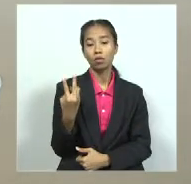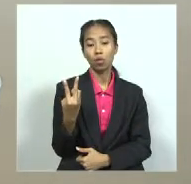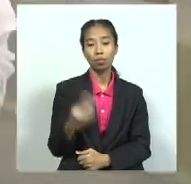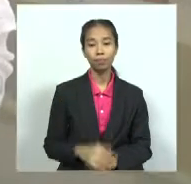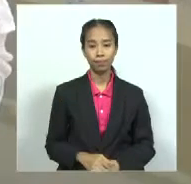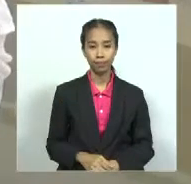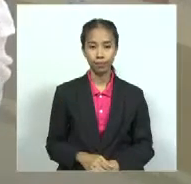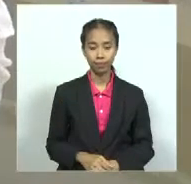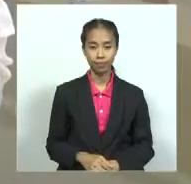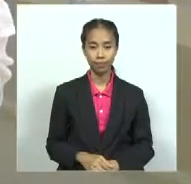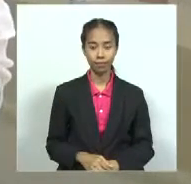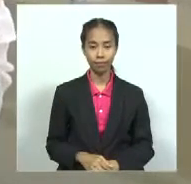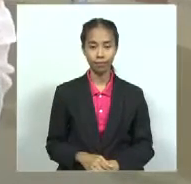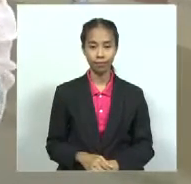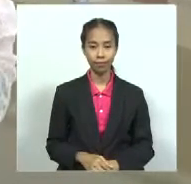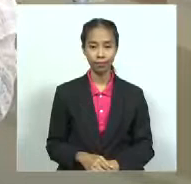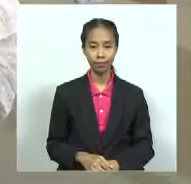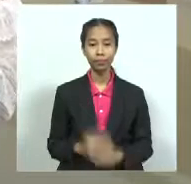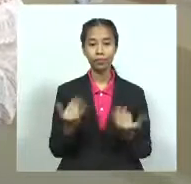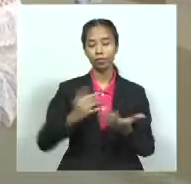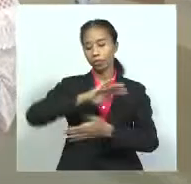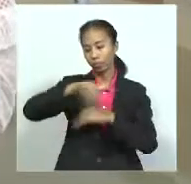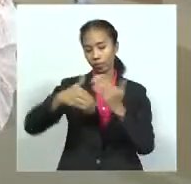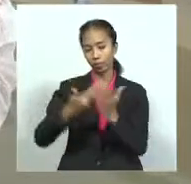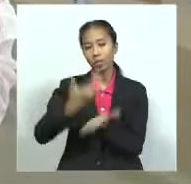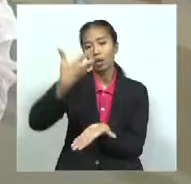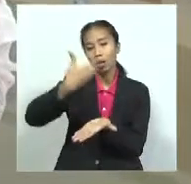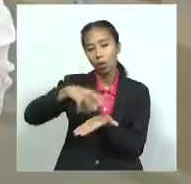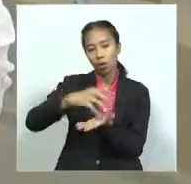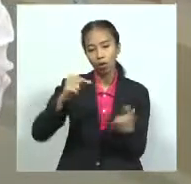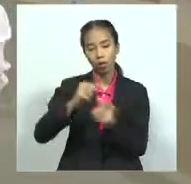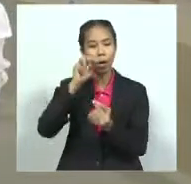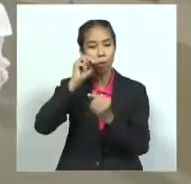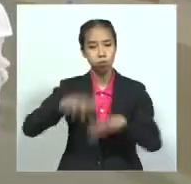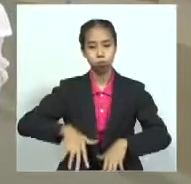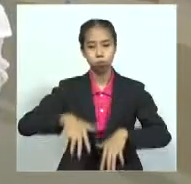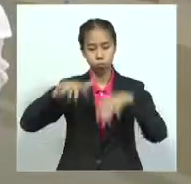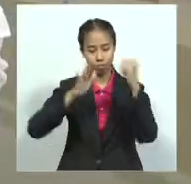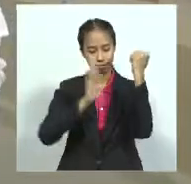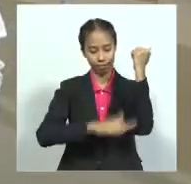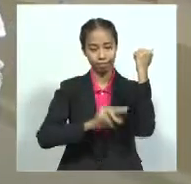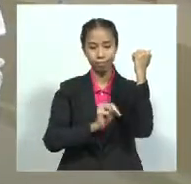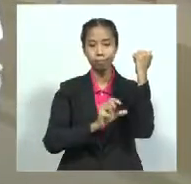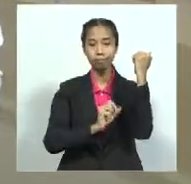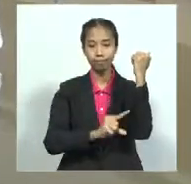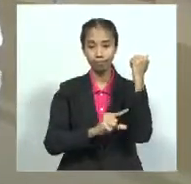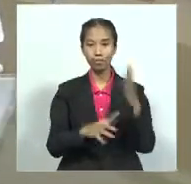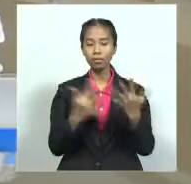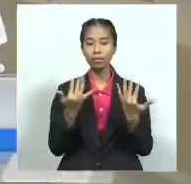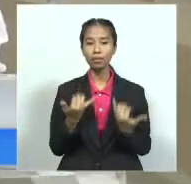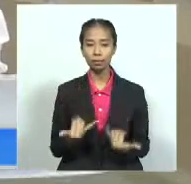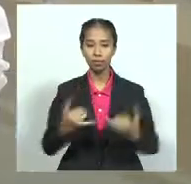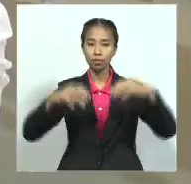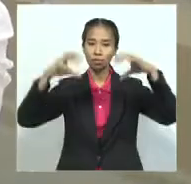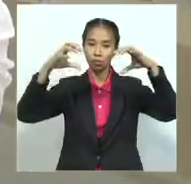รณ์ค่ะและทั้งหมดนะคะก็เป็นสถานการณ์น้ำท่วมในเขตพื้นที่จังหวัดนครศรีธรรมราชนะคะซึ่งตอนนี้ค่ะ